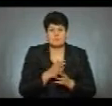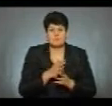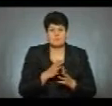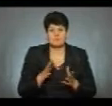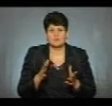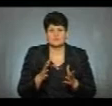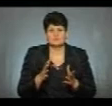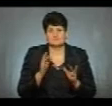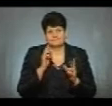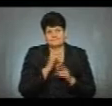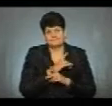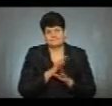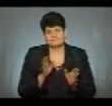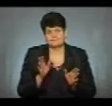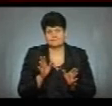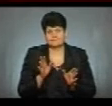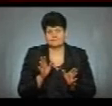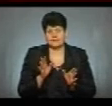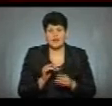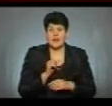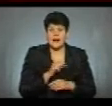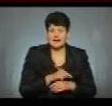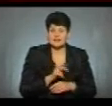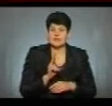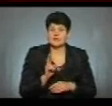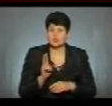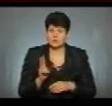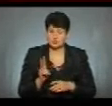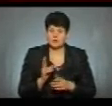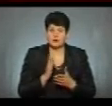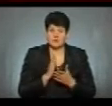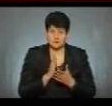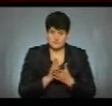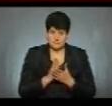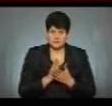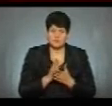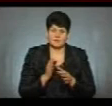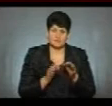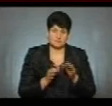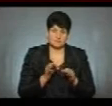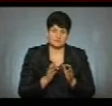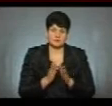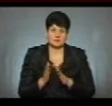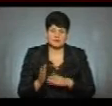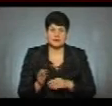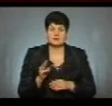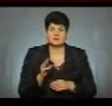максимально суб'єктивно. Розумієте? А ті, хто стикались уже з судовою системою,